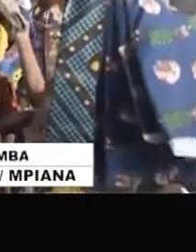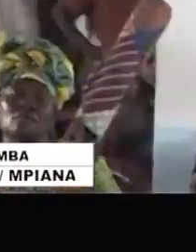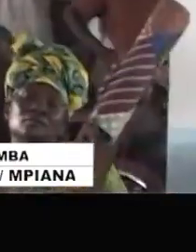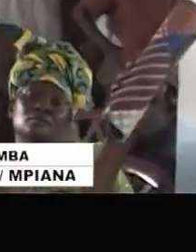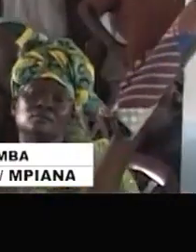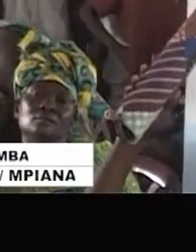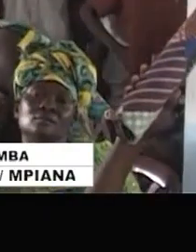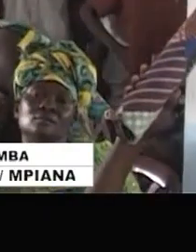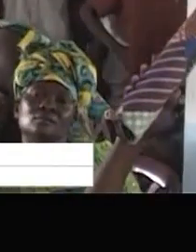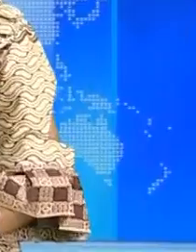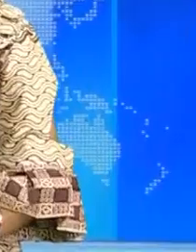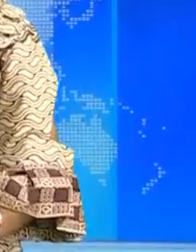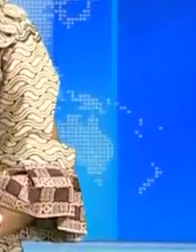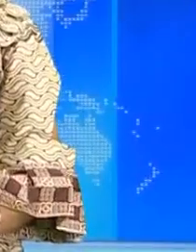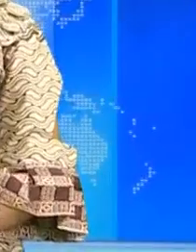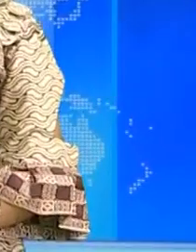à suivre.